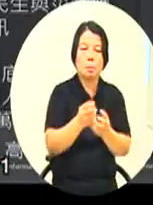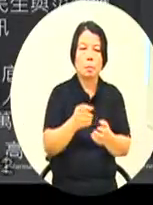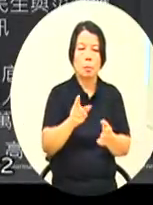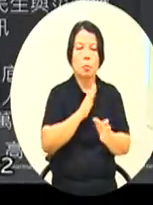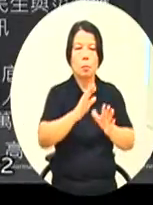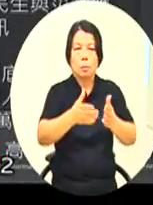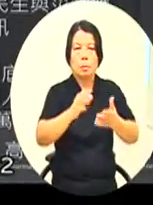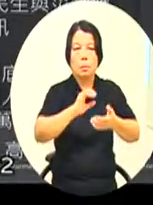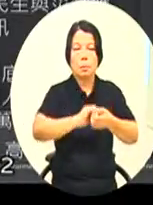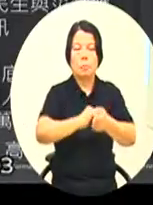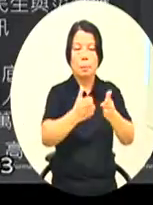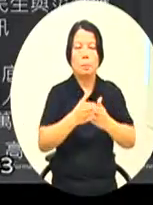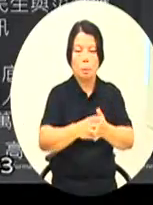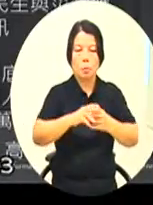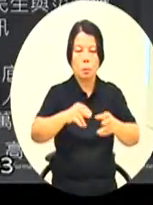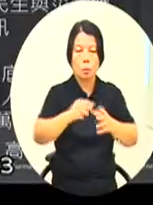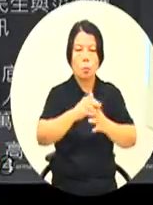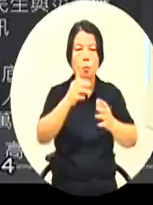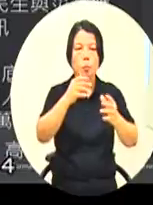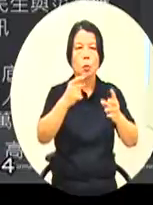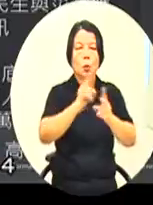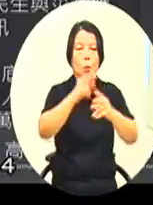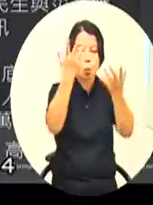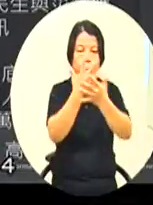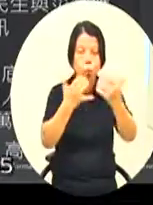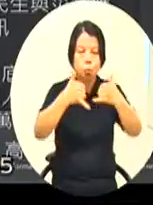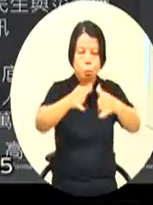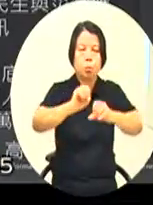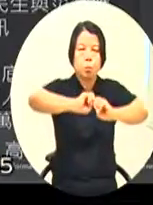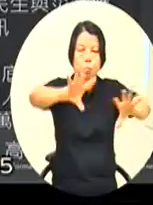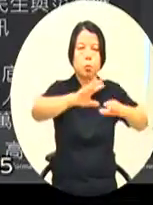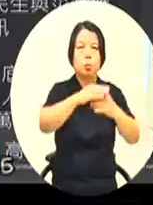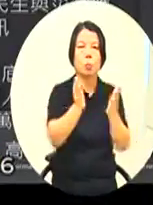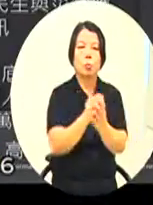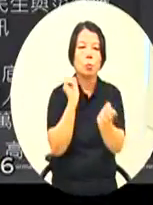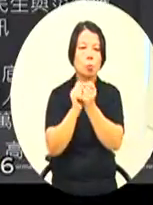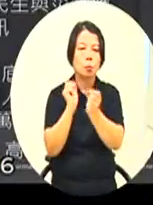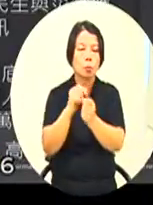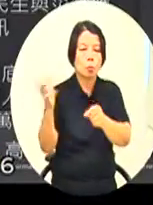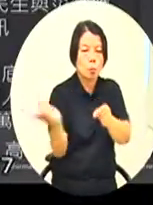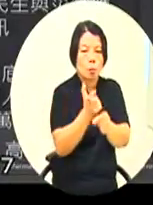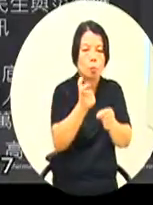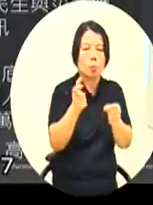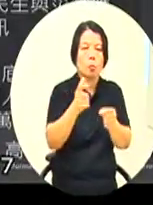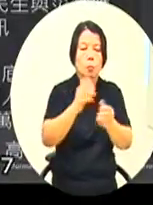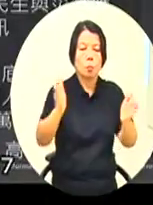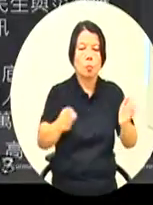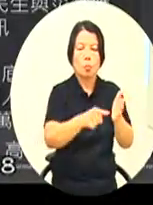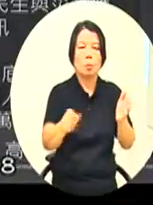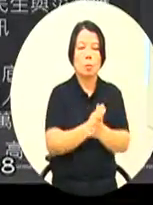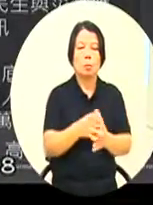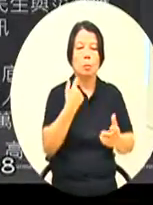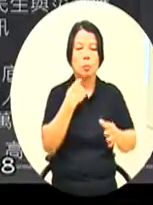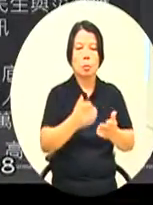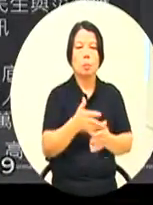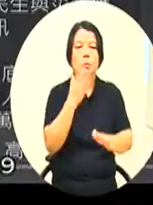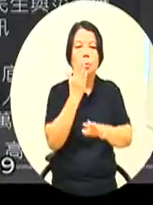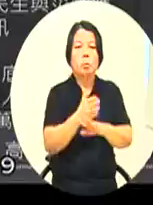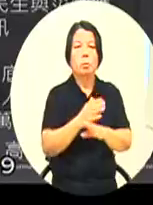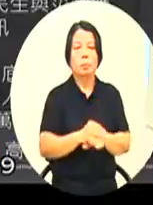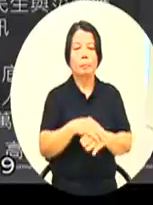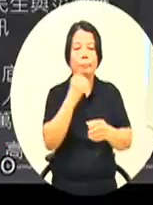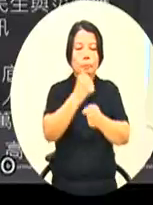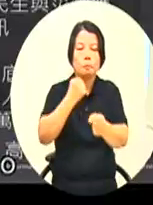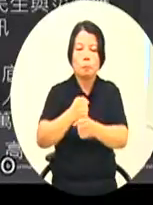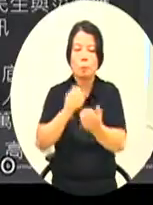尽这个通讯软体的及时性的特性，像是最近在风灾的期间，我们所有的停班停课紧急应变的措